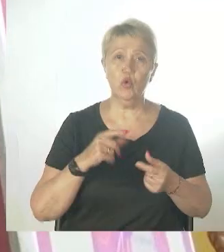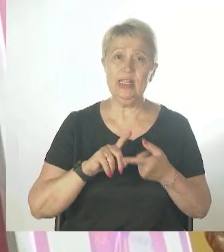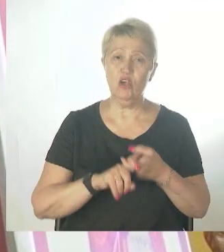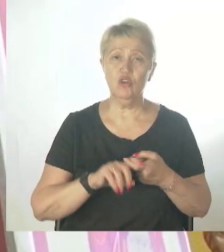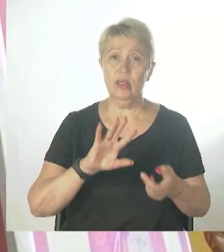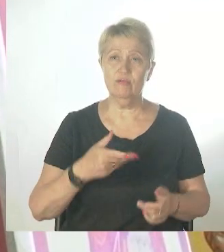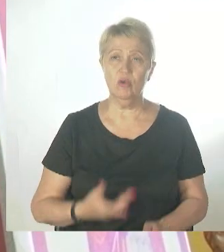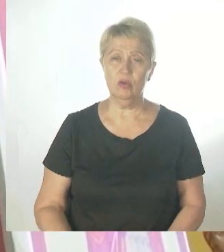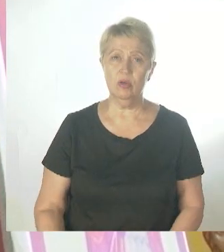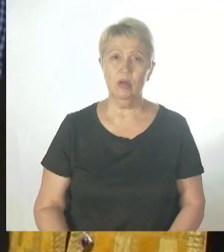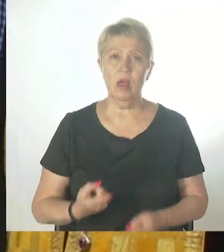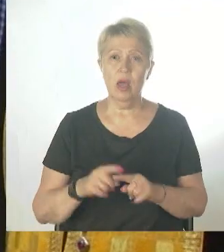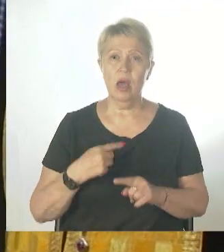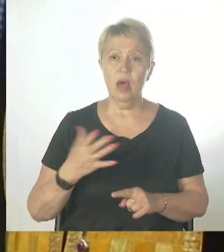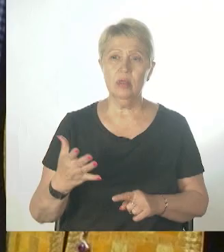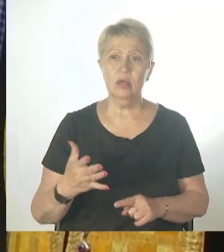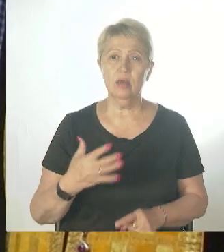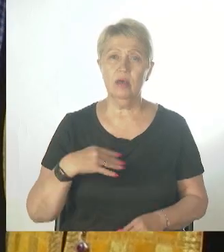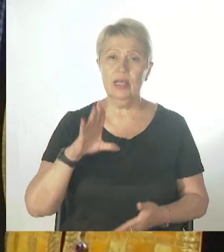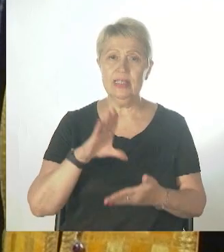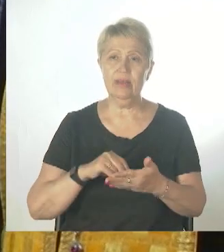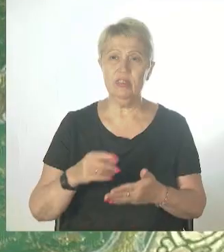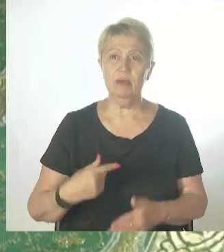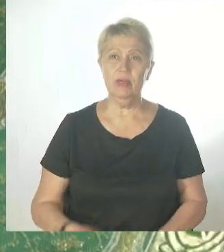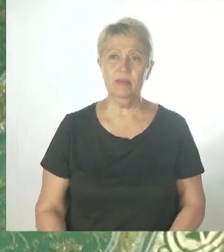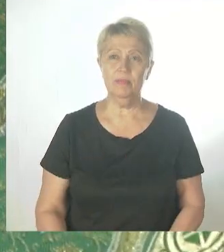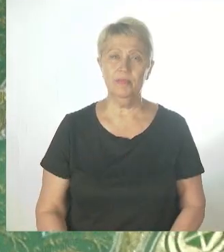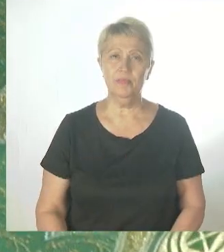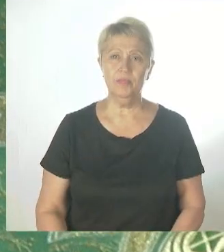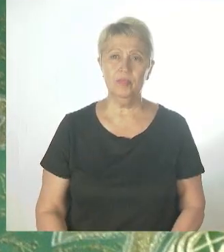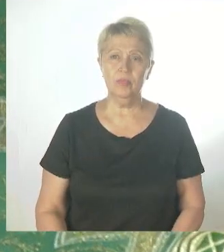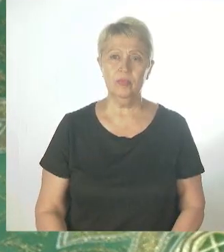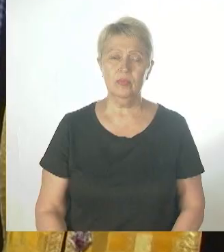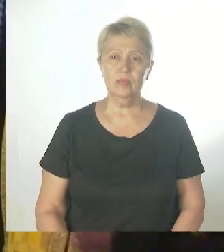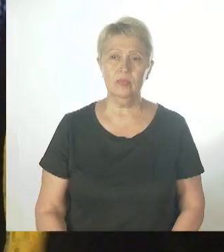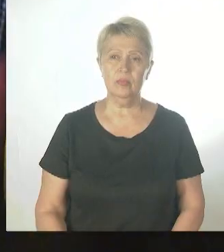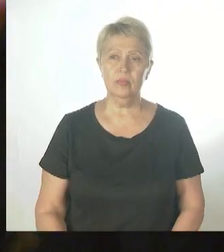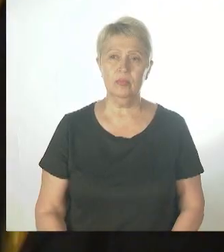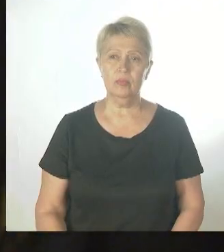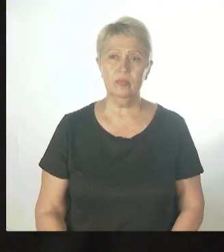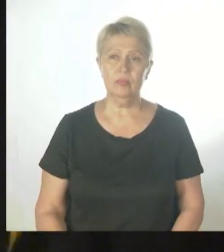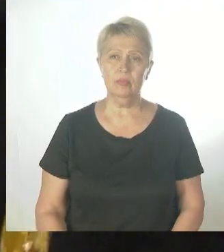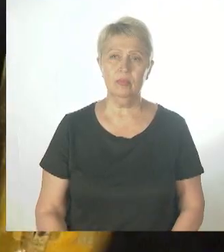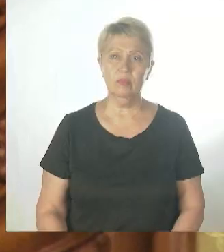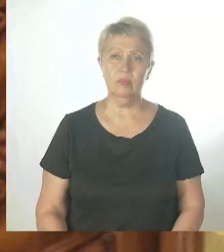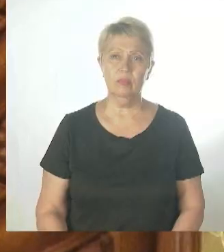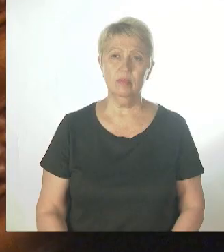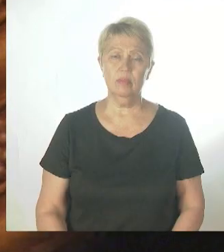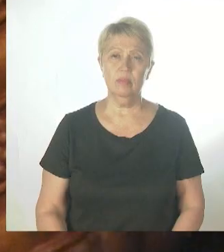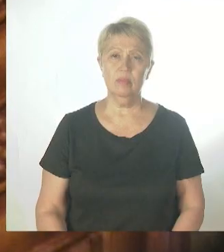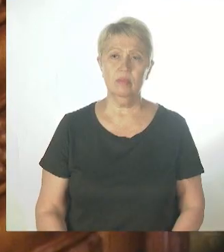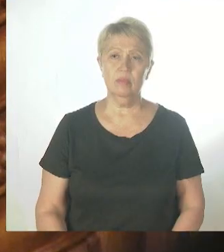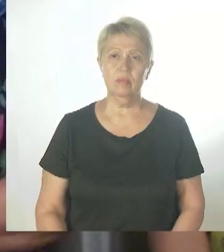угодно. Господь преснодел Марию, со всеми своим помянувши, с вами себе и друг друга вежи, вот наш приступ Богу